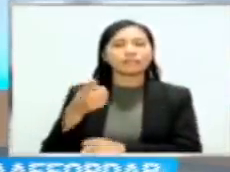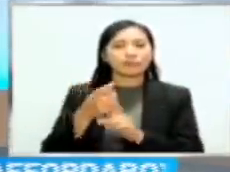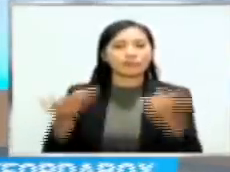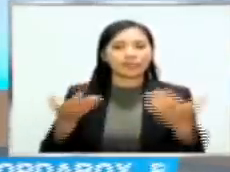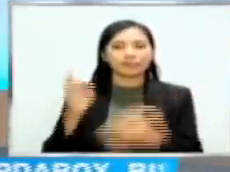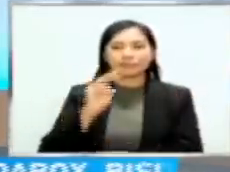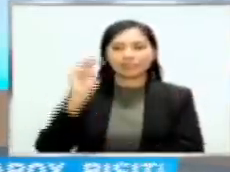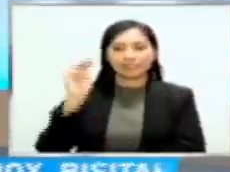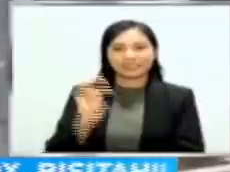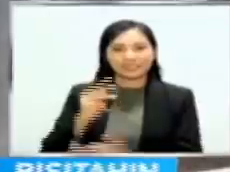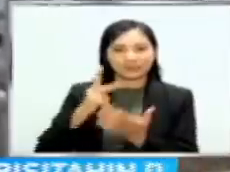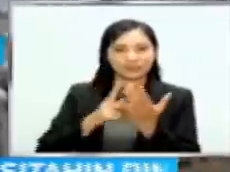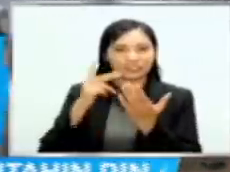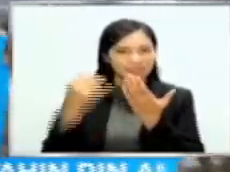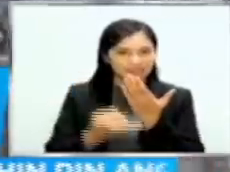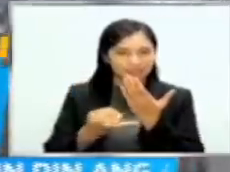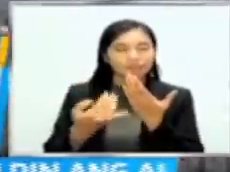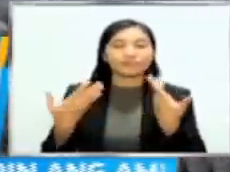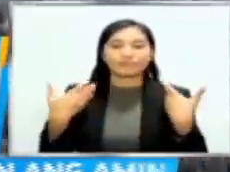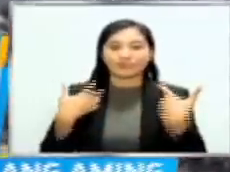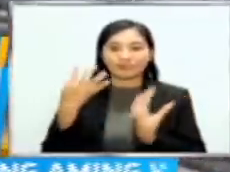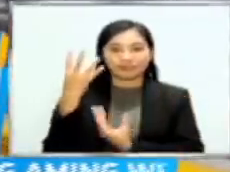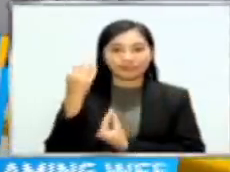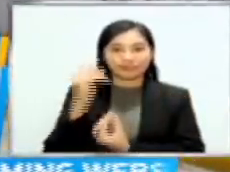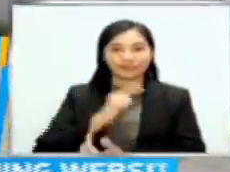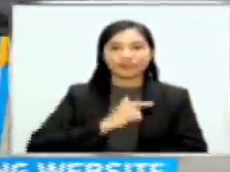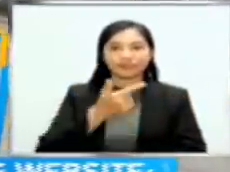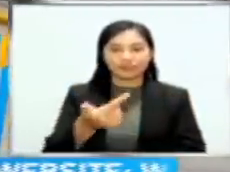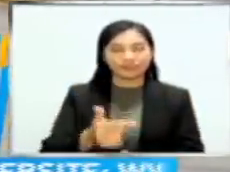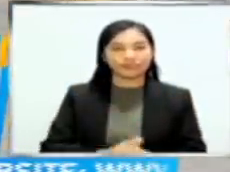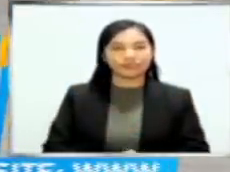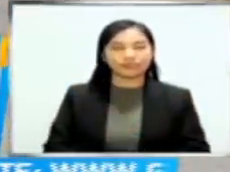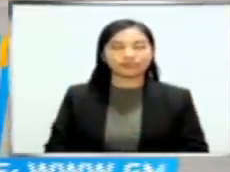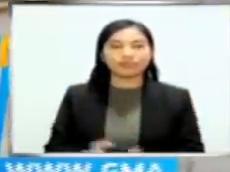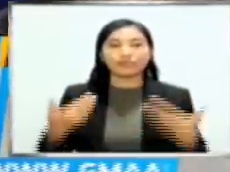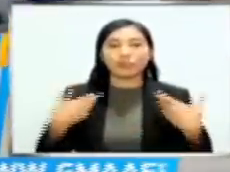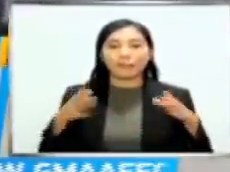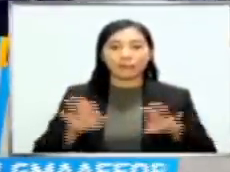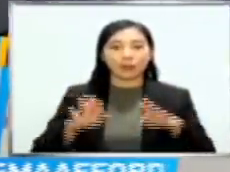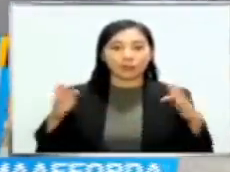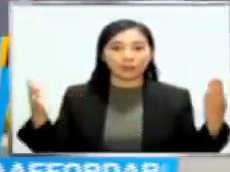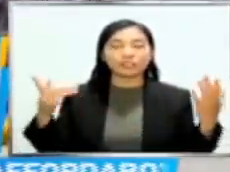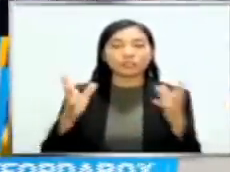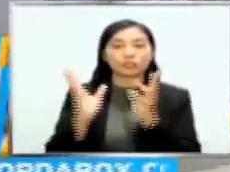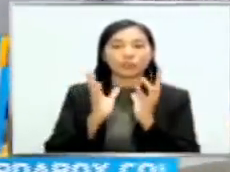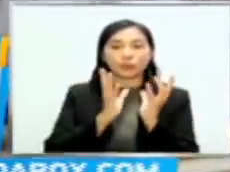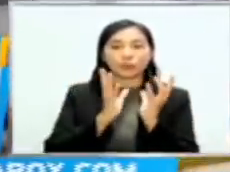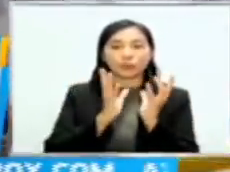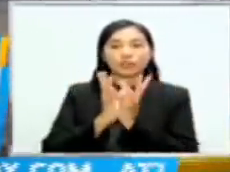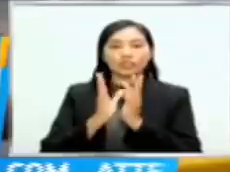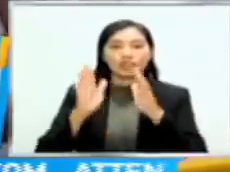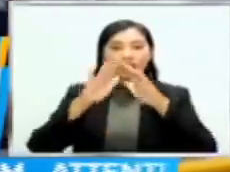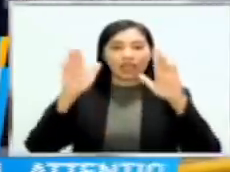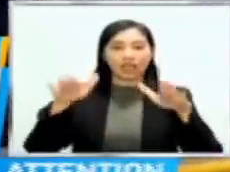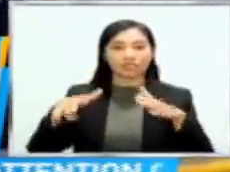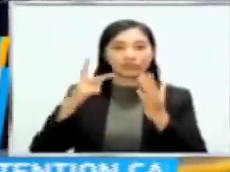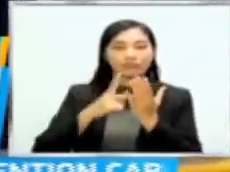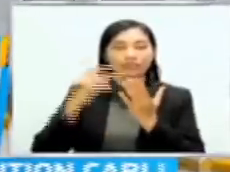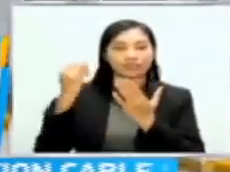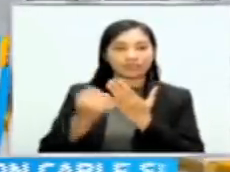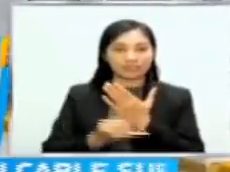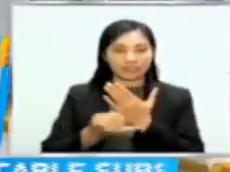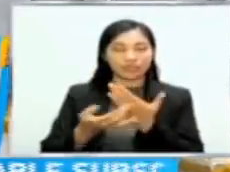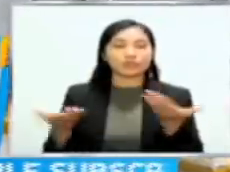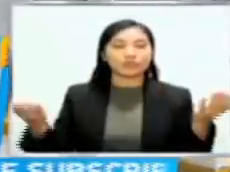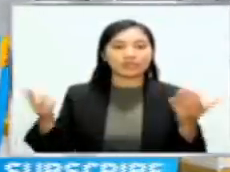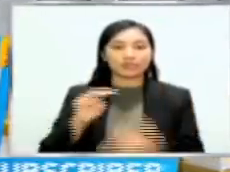Tina? Traffic formal nang binuksan ang Baseco Community Housing Project sa Baseco Compound sa Maynila na pabahay para sa